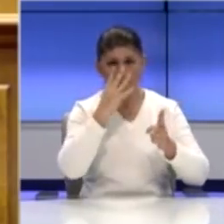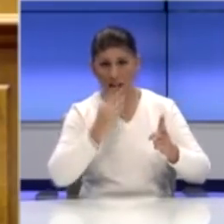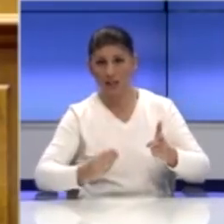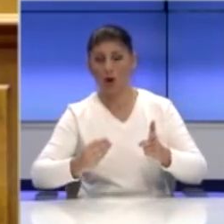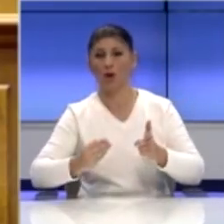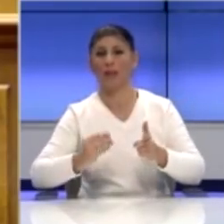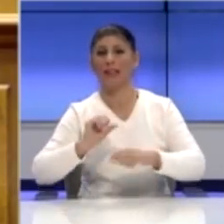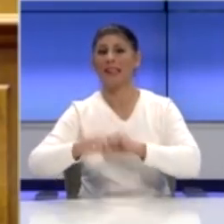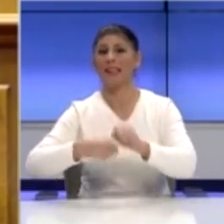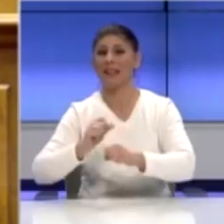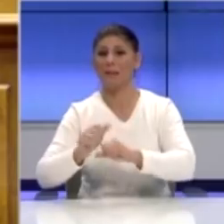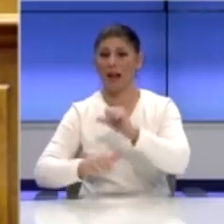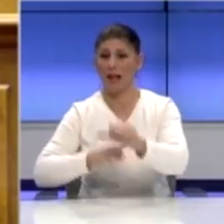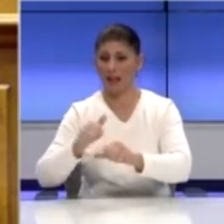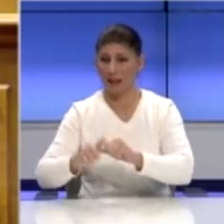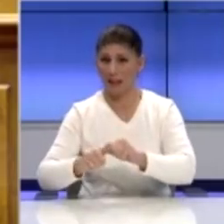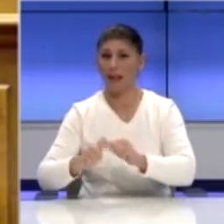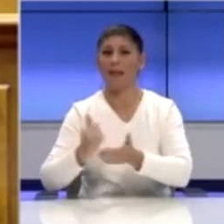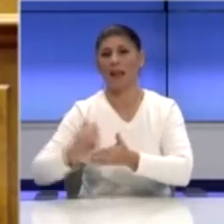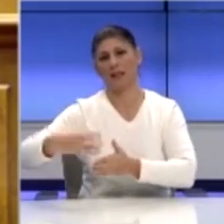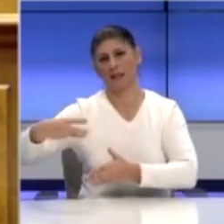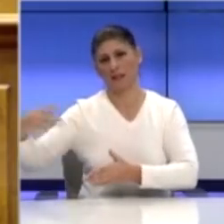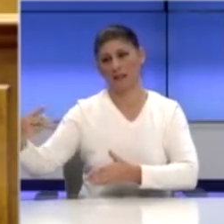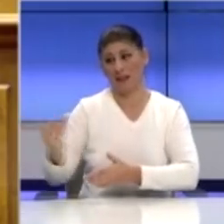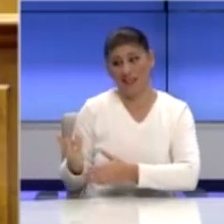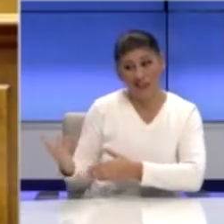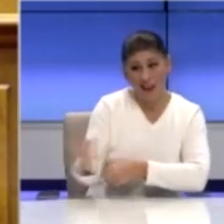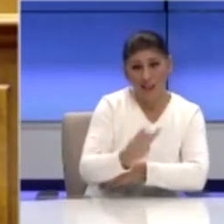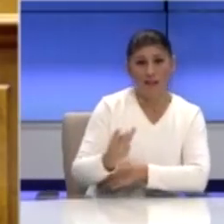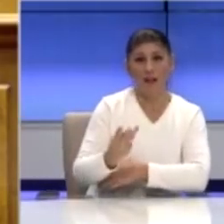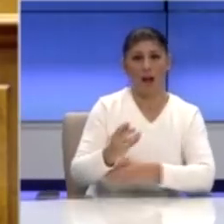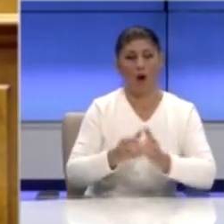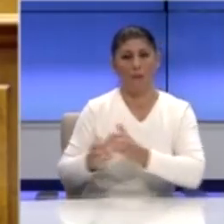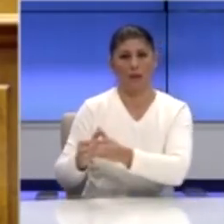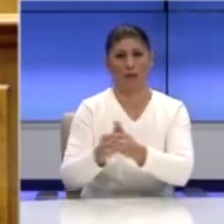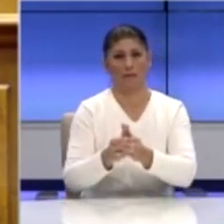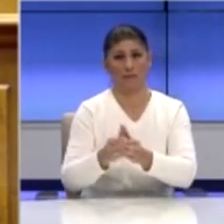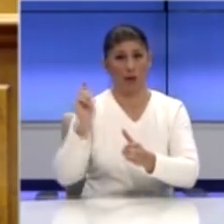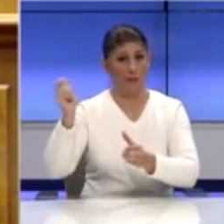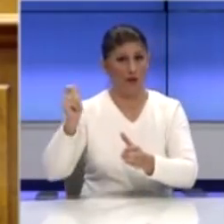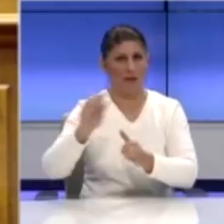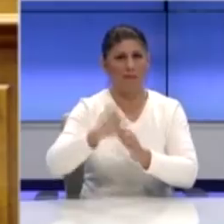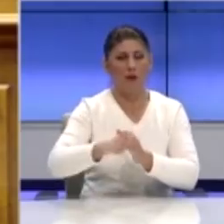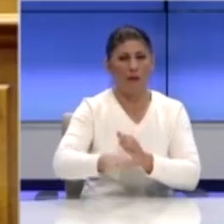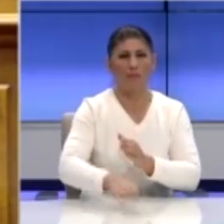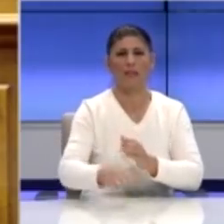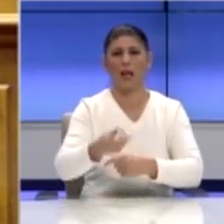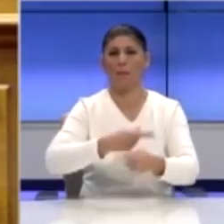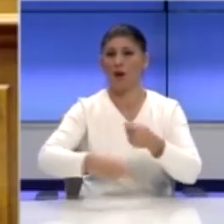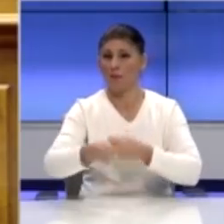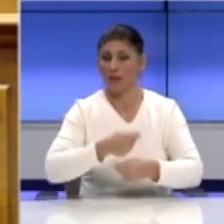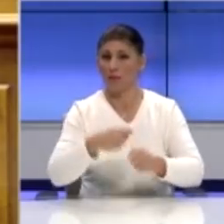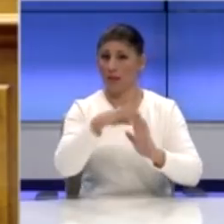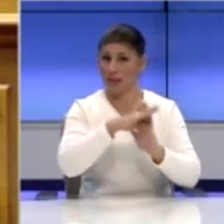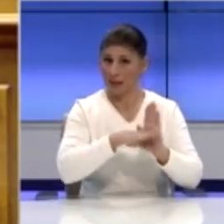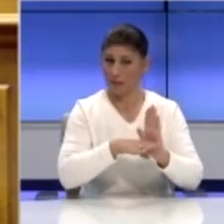ΠΑΣΟΚ Κινάλ. ΠΑΣΟΚ πριν και του ΣΥΡΙΖΑ. Η πολιτική σας διαμόρφωσε ένα υποβαθμισμένο,